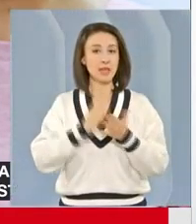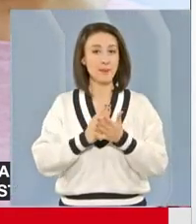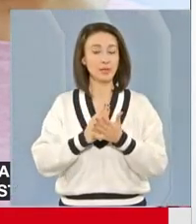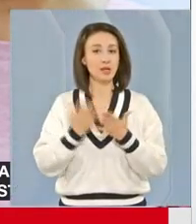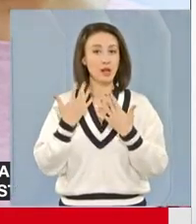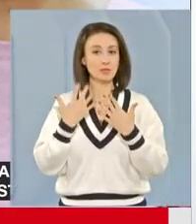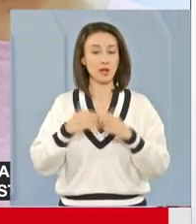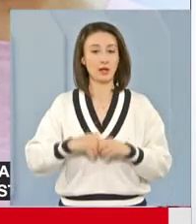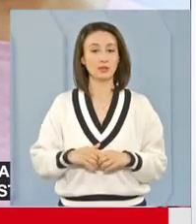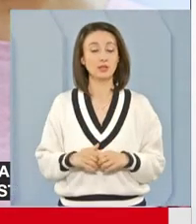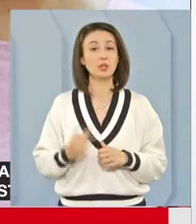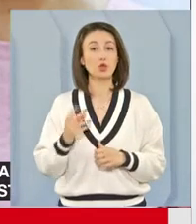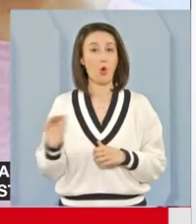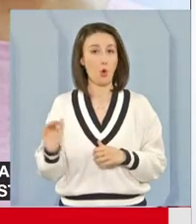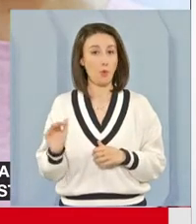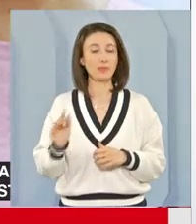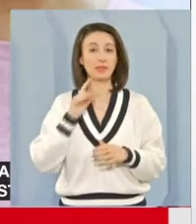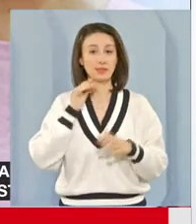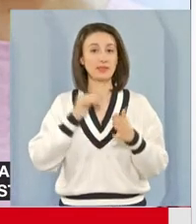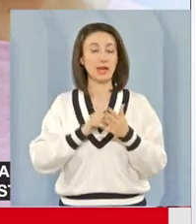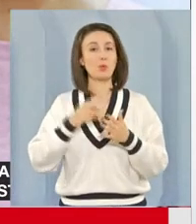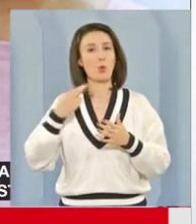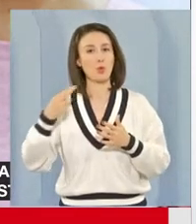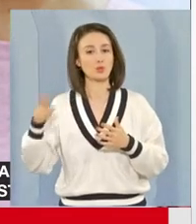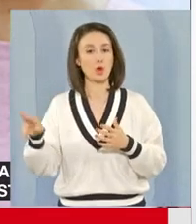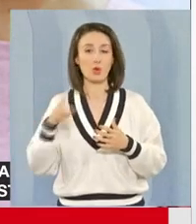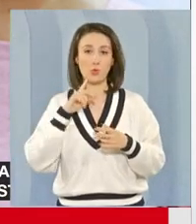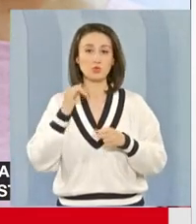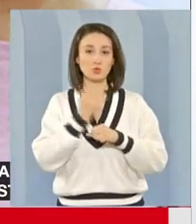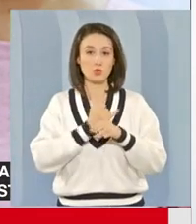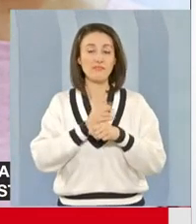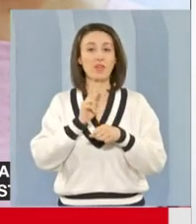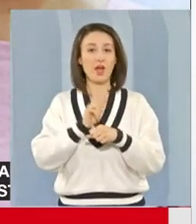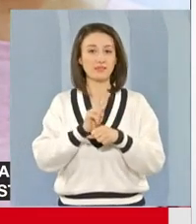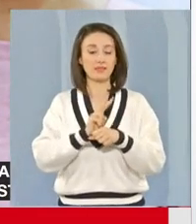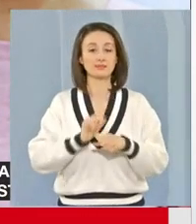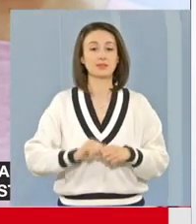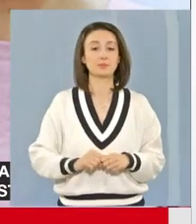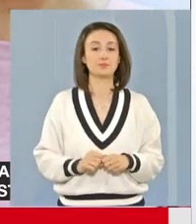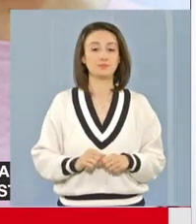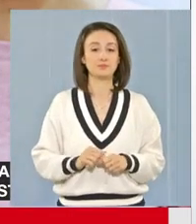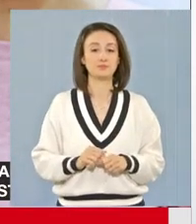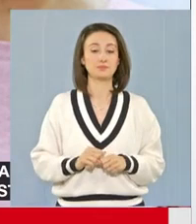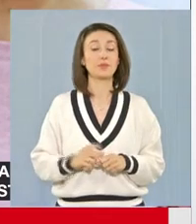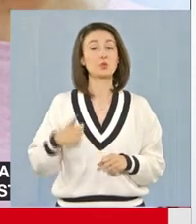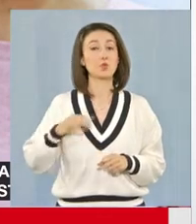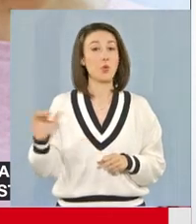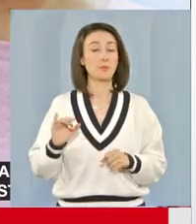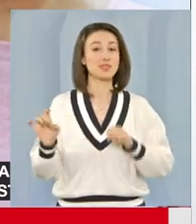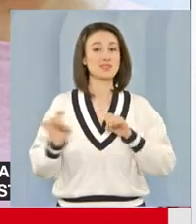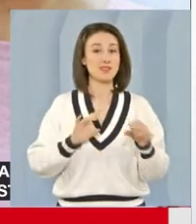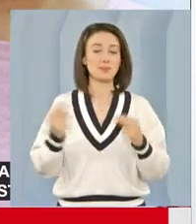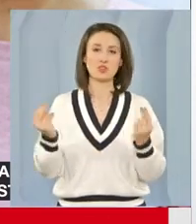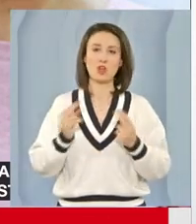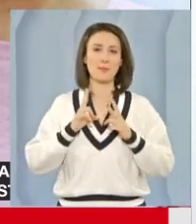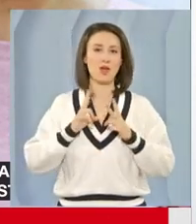hemodinamic. Doi dintre copii necesită în continuare o supraveghere atentă, fiind copii cu simptomatologia